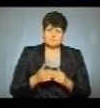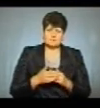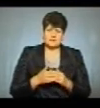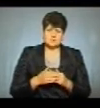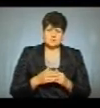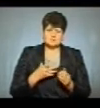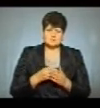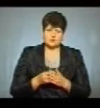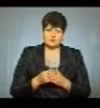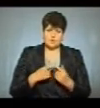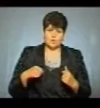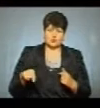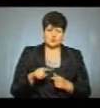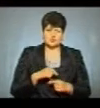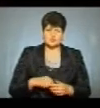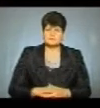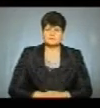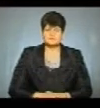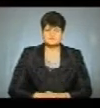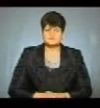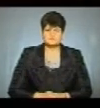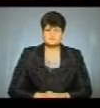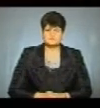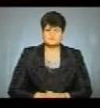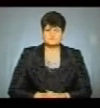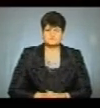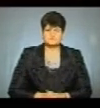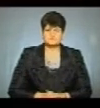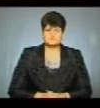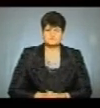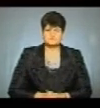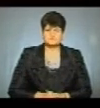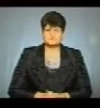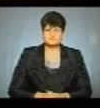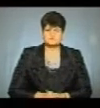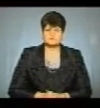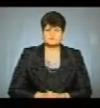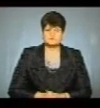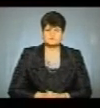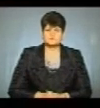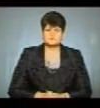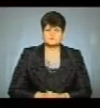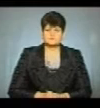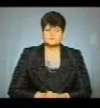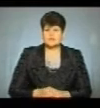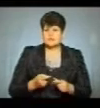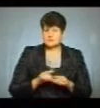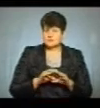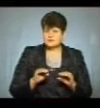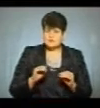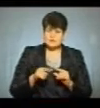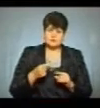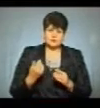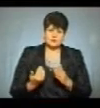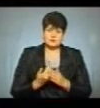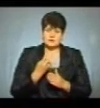своїм оточенням. Богдан Буденчук, Оксана Галіяш. Новини на Суспільному. Тернопіль.